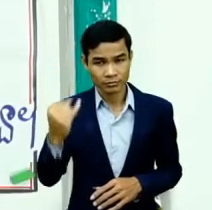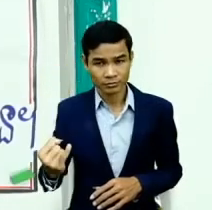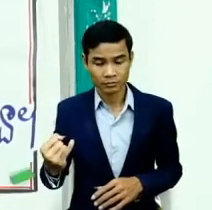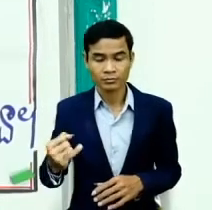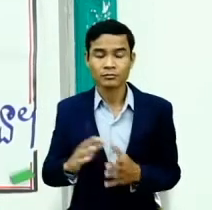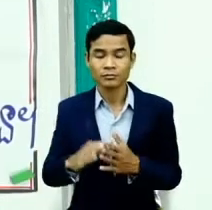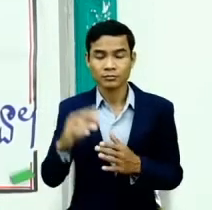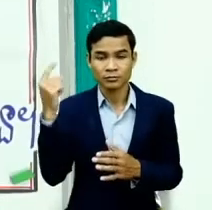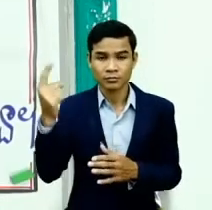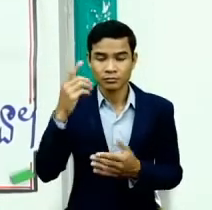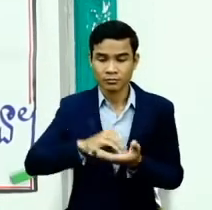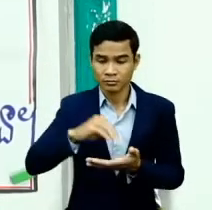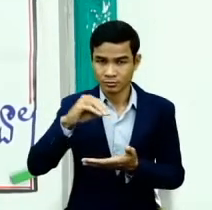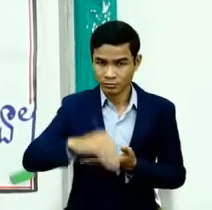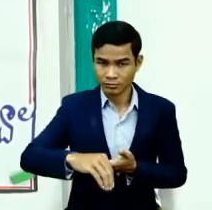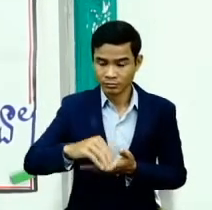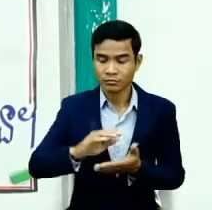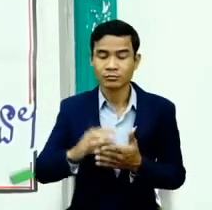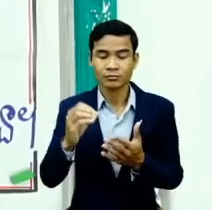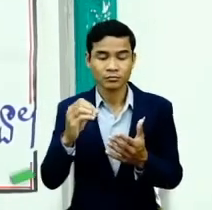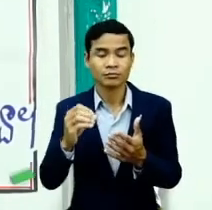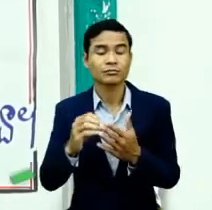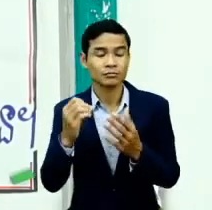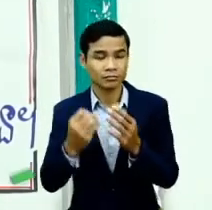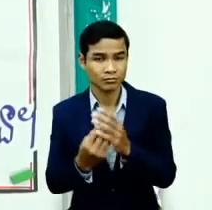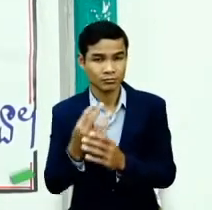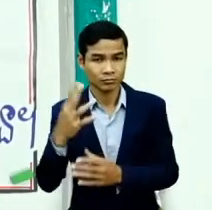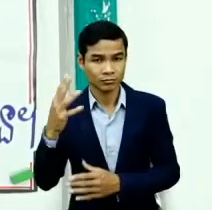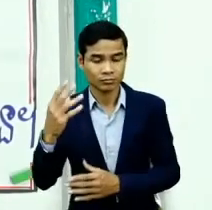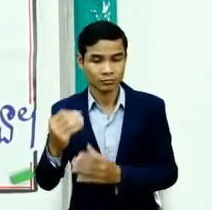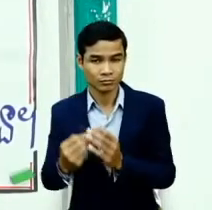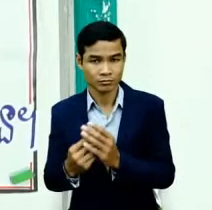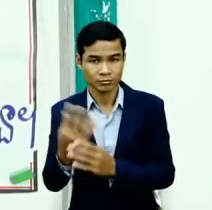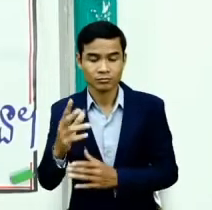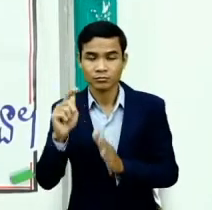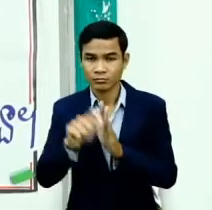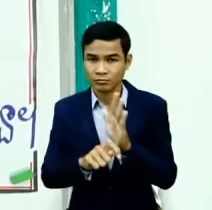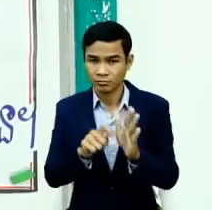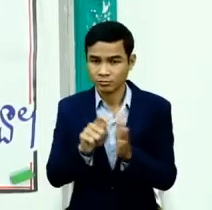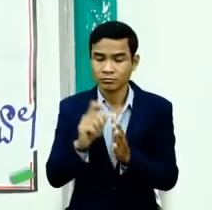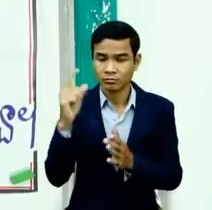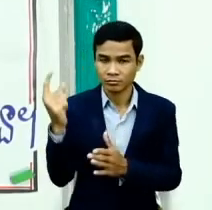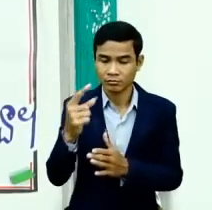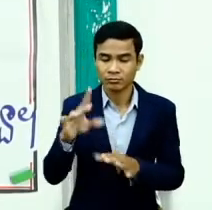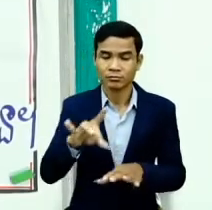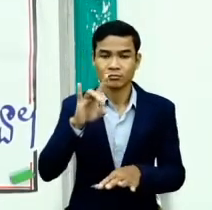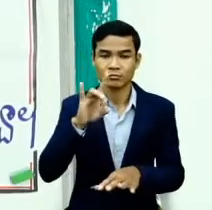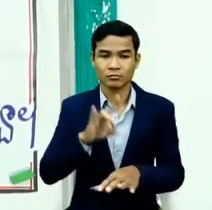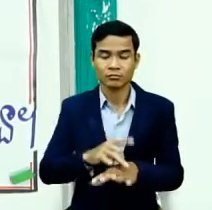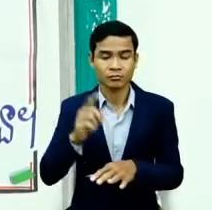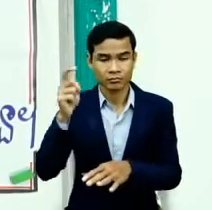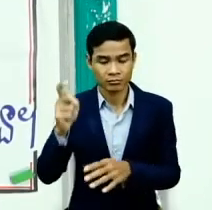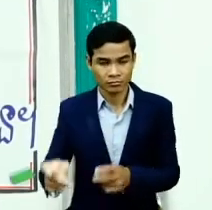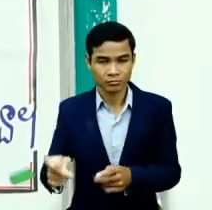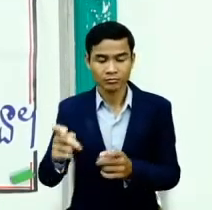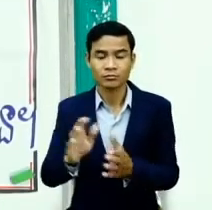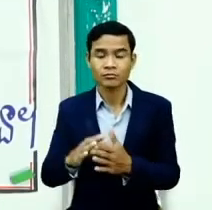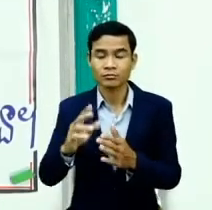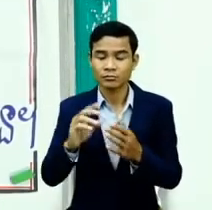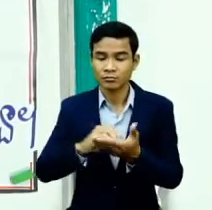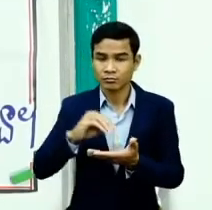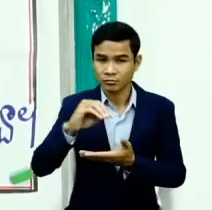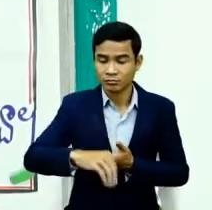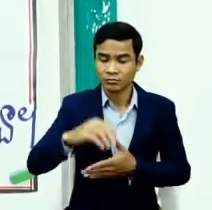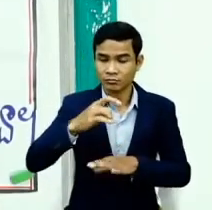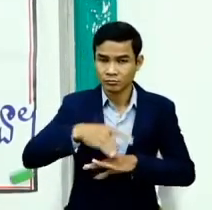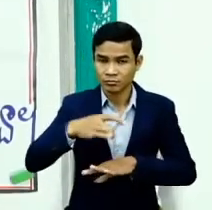đắm đầm nắm rõ rõ đời quát tay đắm ở lật rứ